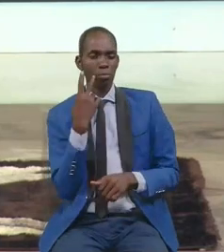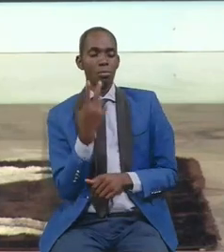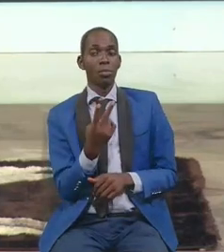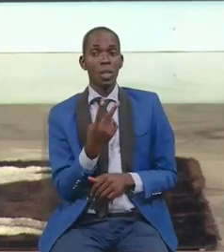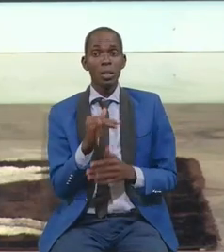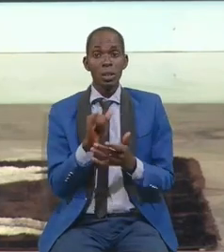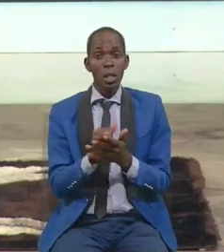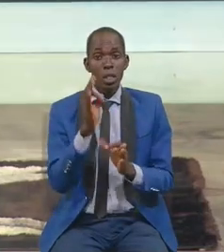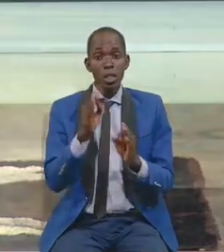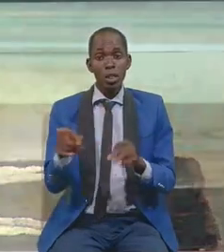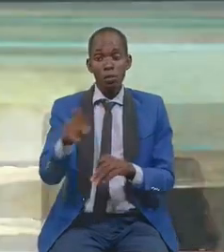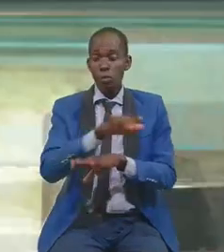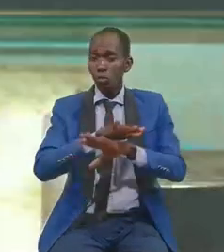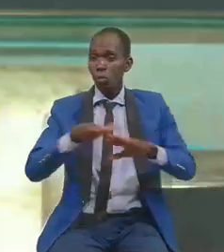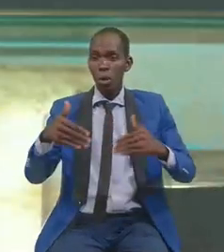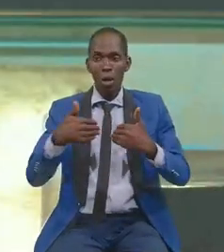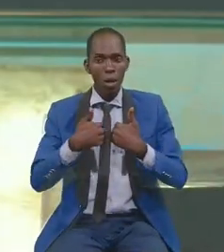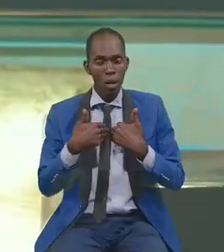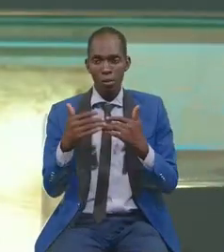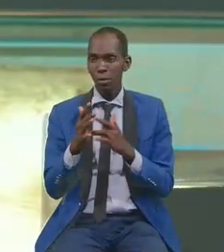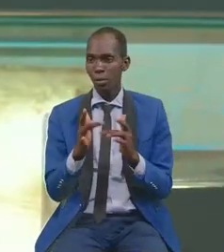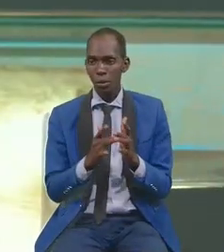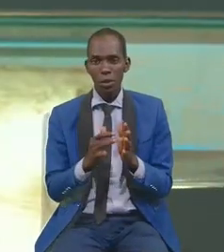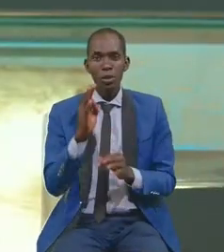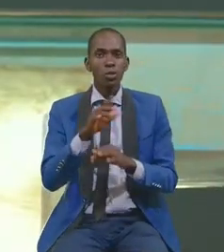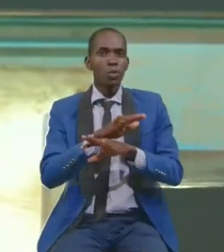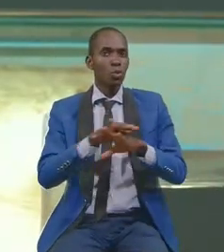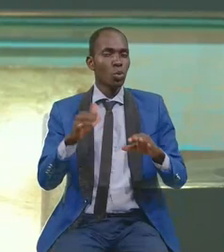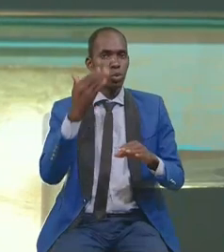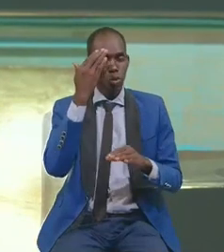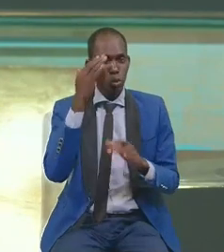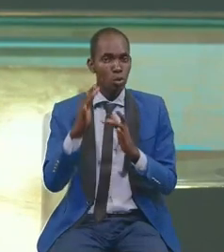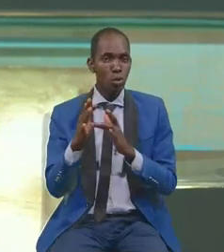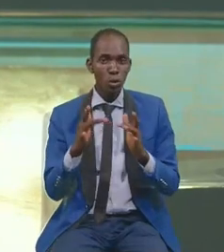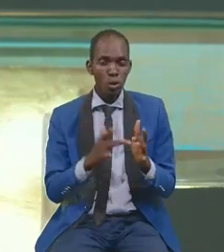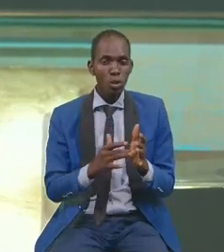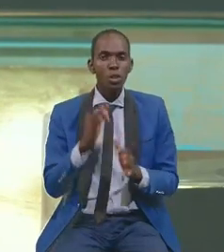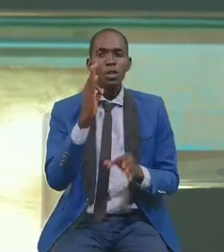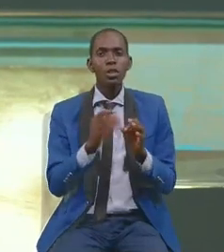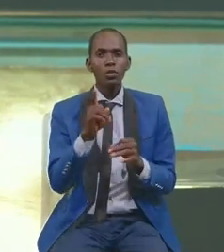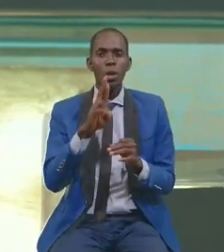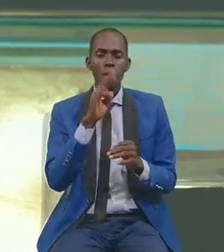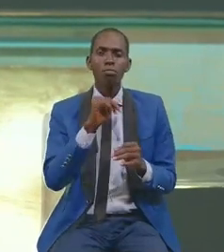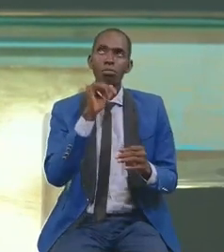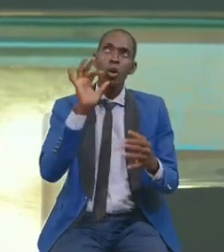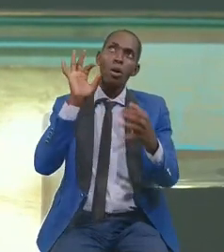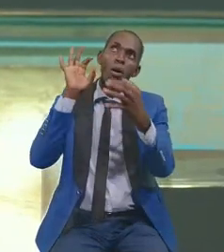n'avez pas Jésus, si vous ne connaissez pas Jésus, si vous n'êtes pas connecté à Jésus,